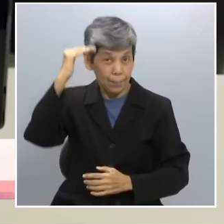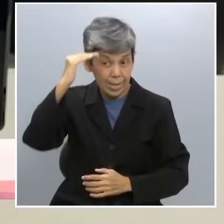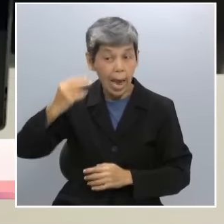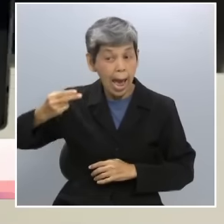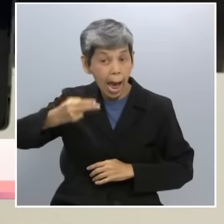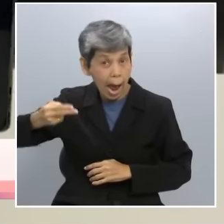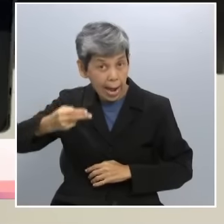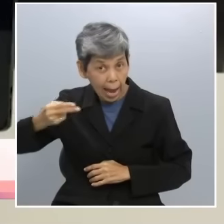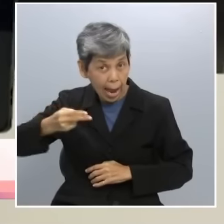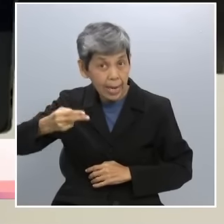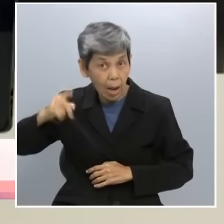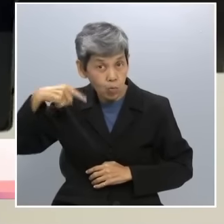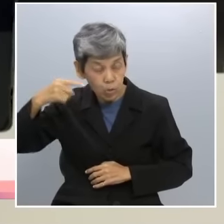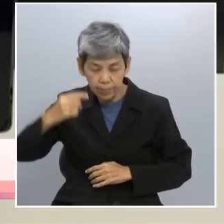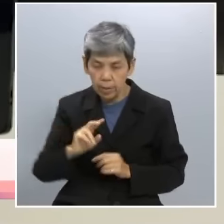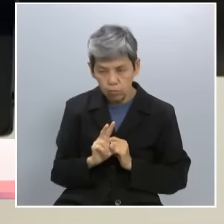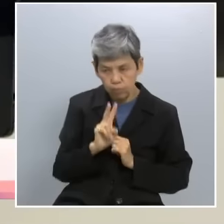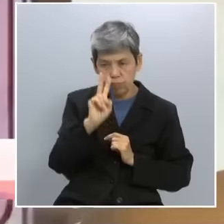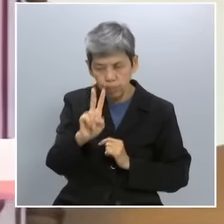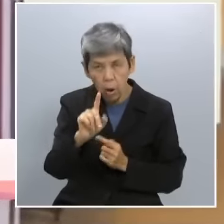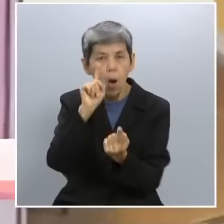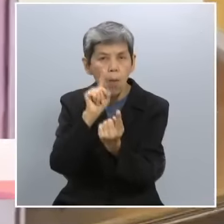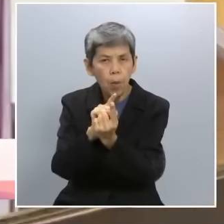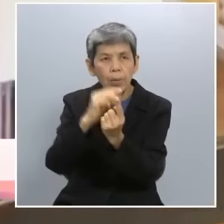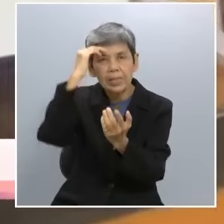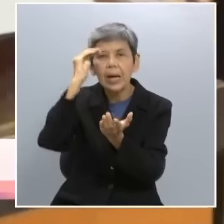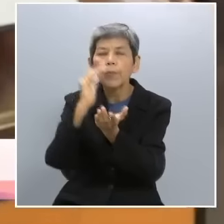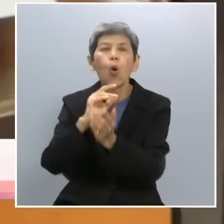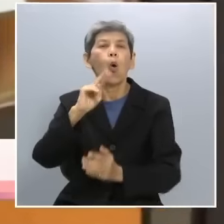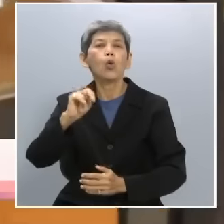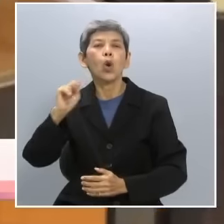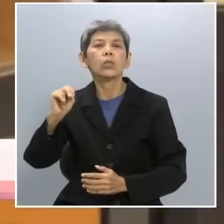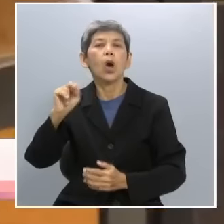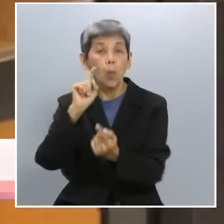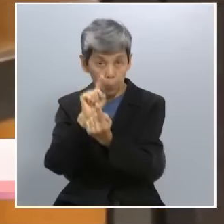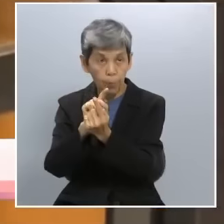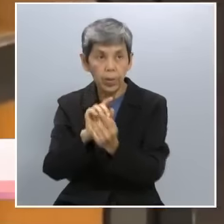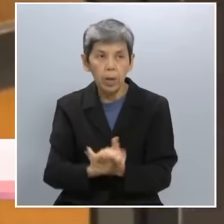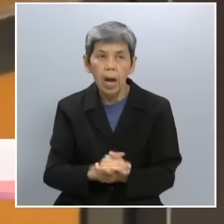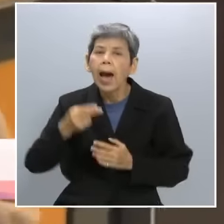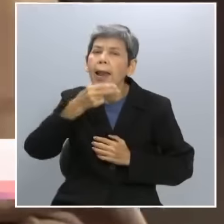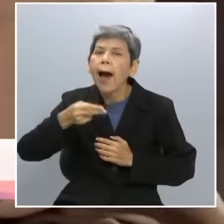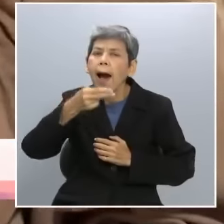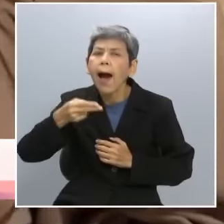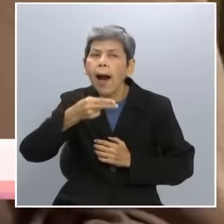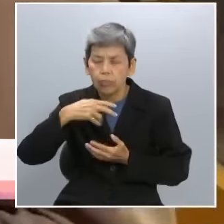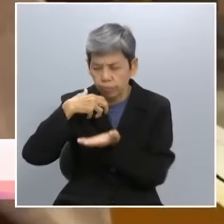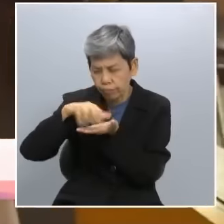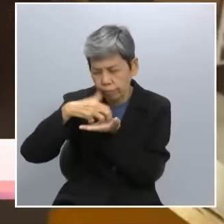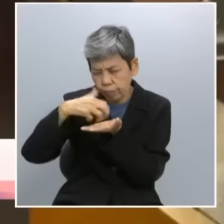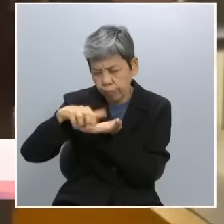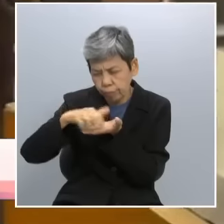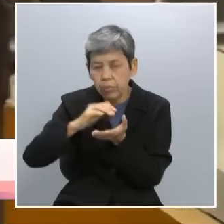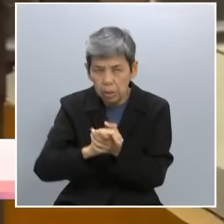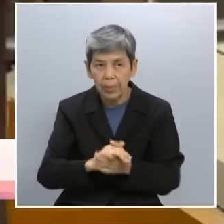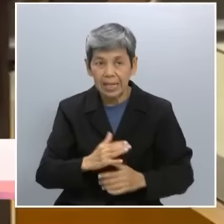สาวของผู้เสียชีวิตเดินทางไปให้ปากคำเพิ่มเติมที่สพเมืองนนทบุรีโดยหลานสาวอ่ะค่ะบอกว่า